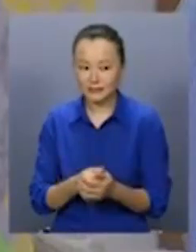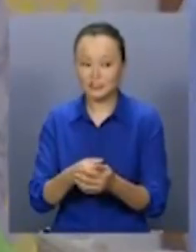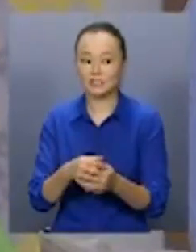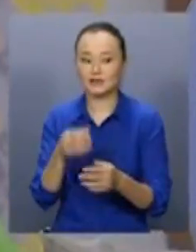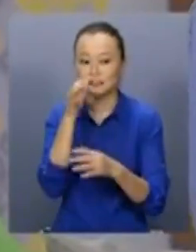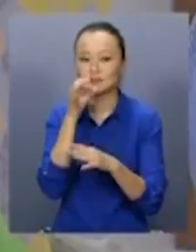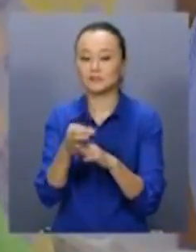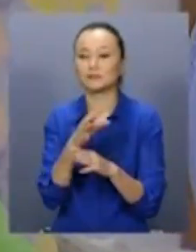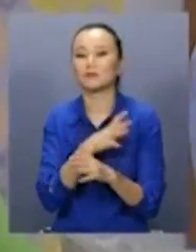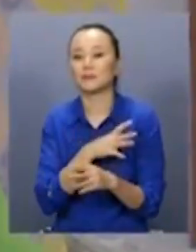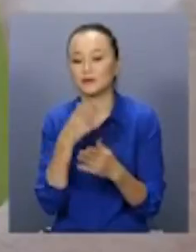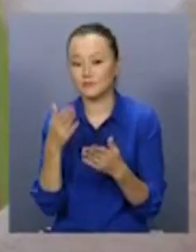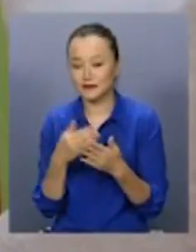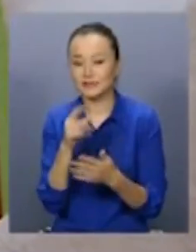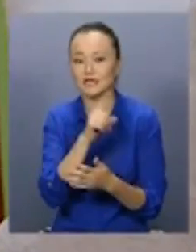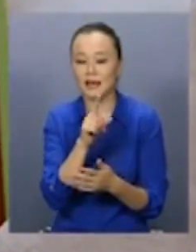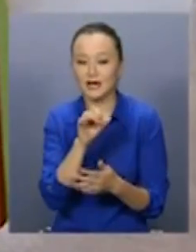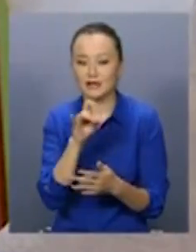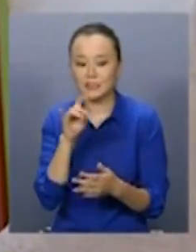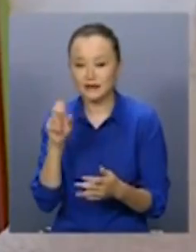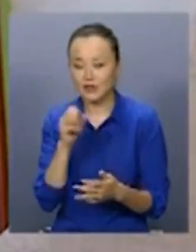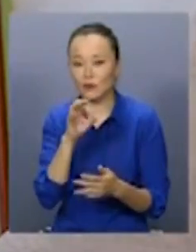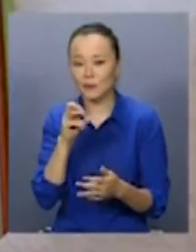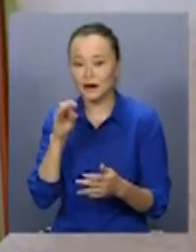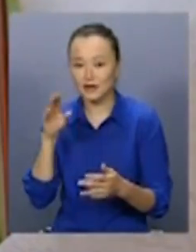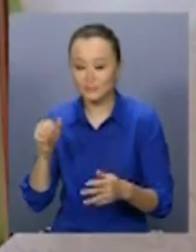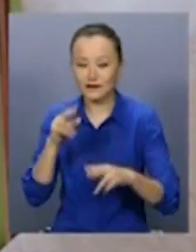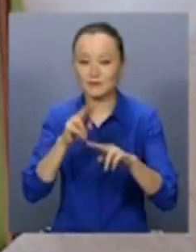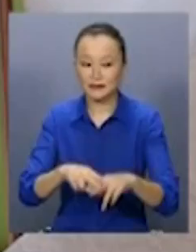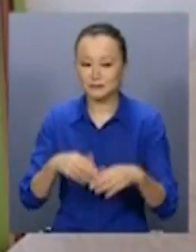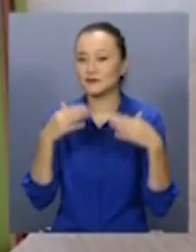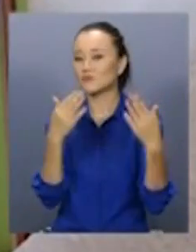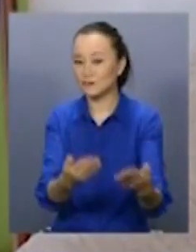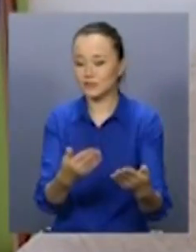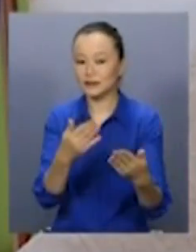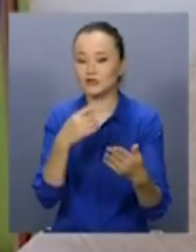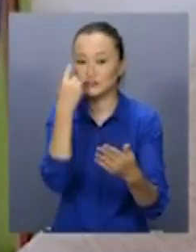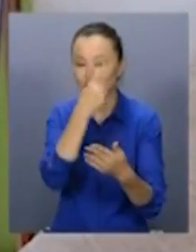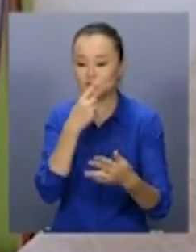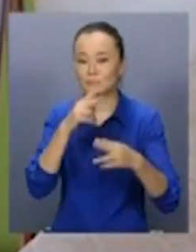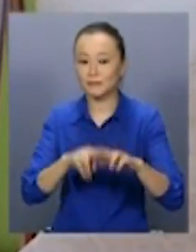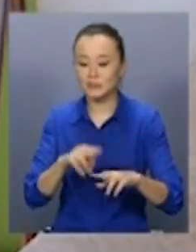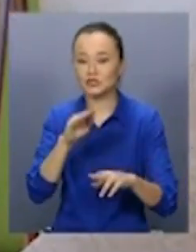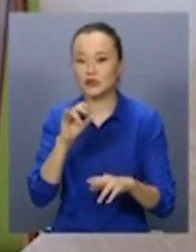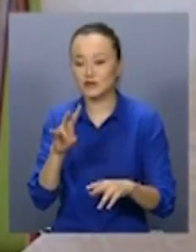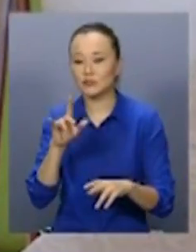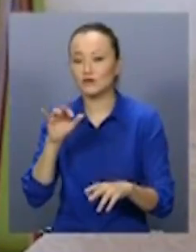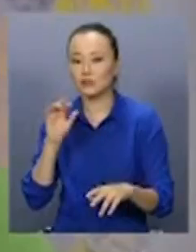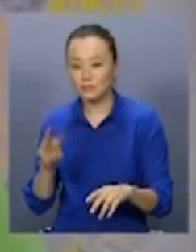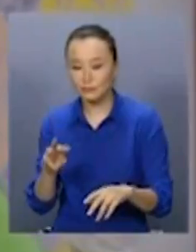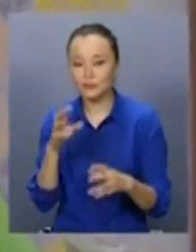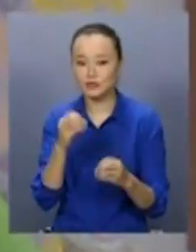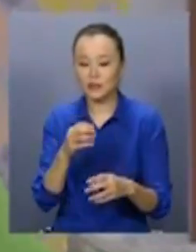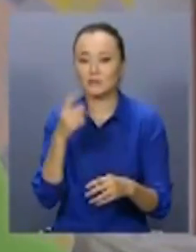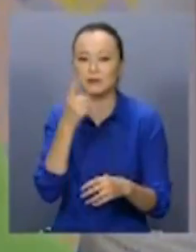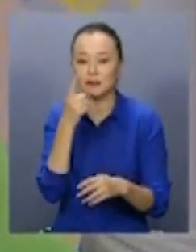жағасын айттық, Зарина Омарованың паспорты, төлқұжаты, жеке куәлігі ол Жангүлім. Одан кейін алғашқы